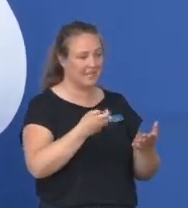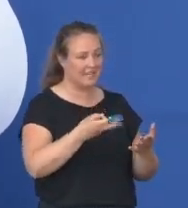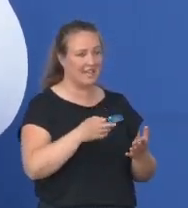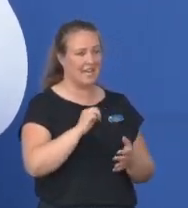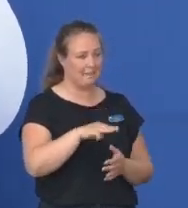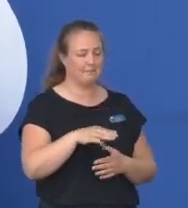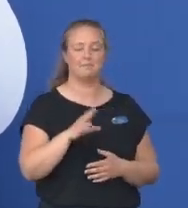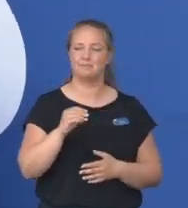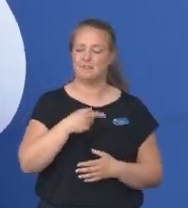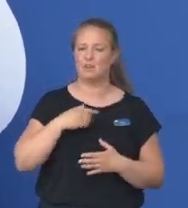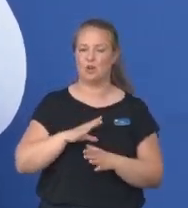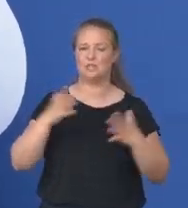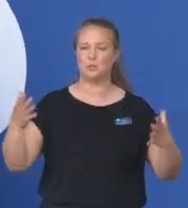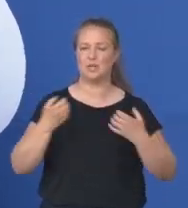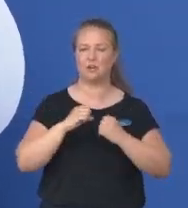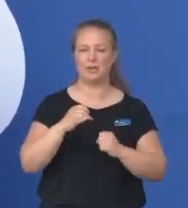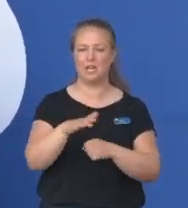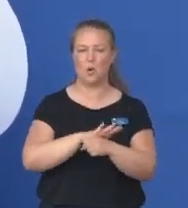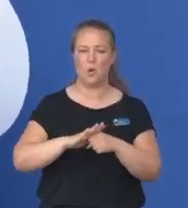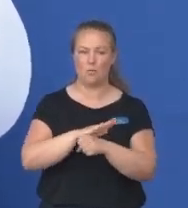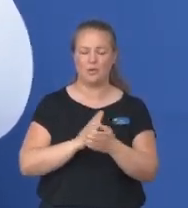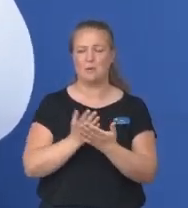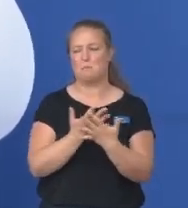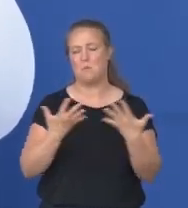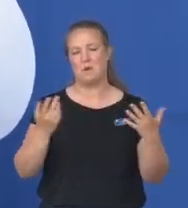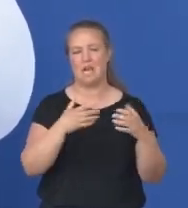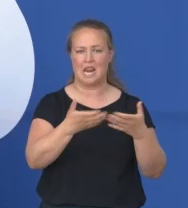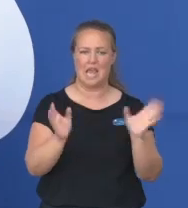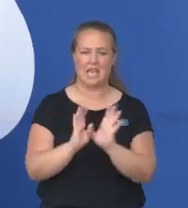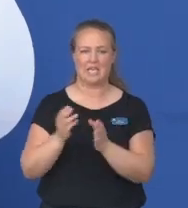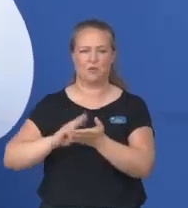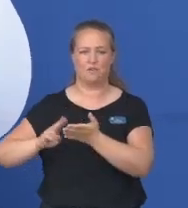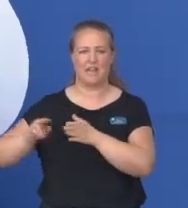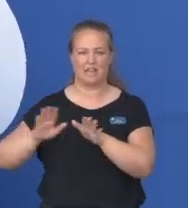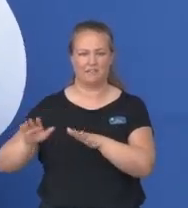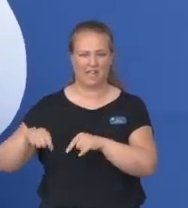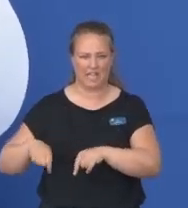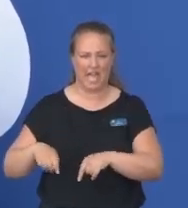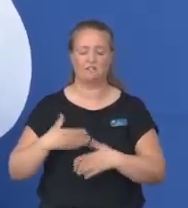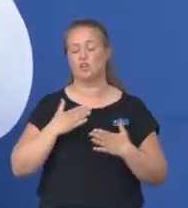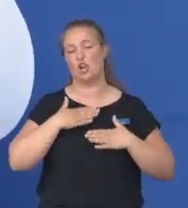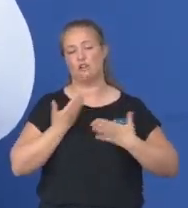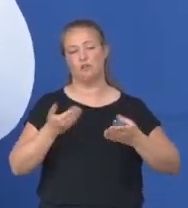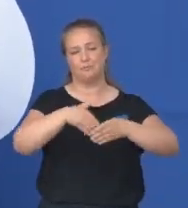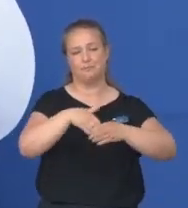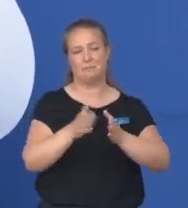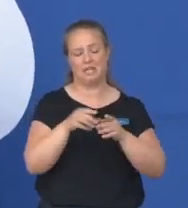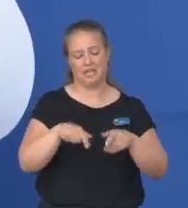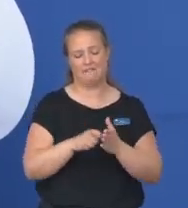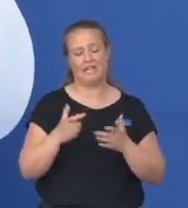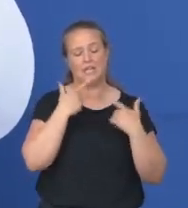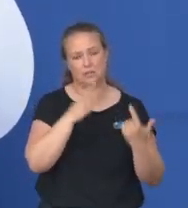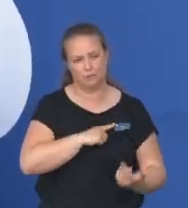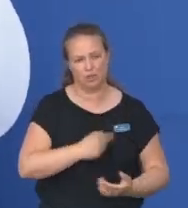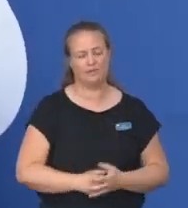har ett stort engagemang i området genom många lägenheter och förvaltning här. Och vi är jätteglada för att vara med i den här veckan. Tack så